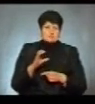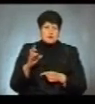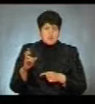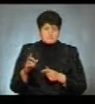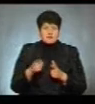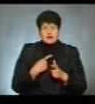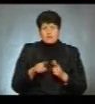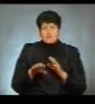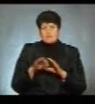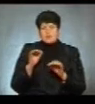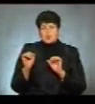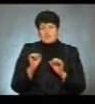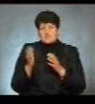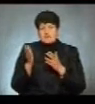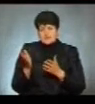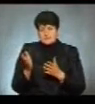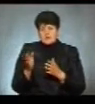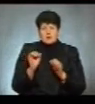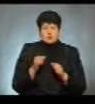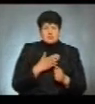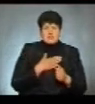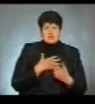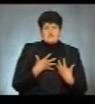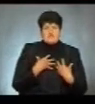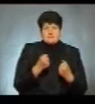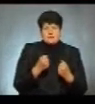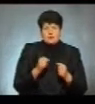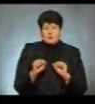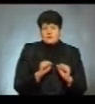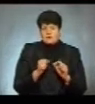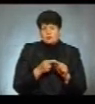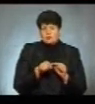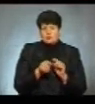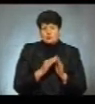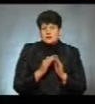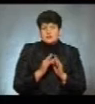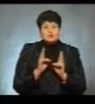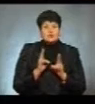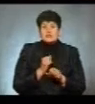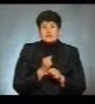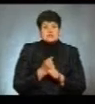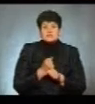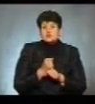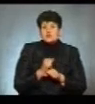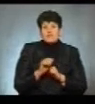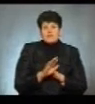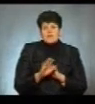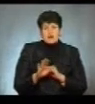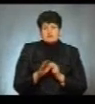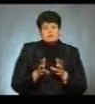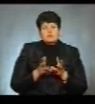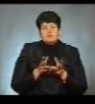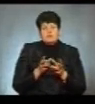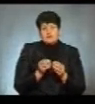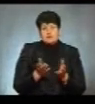або вибираєте собі управителя, чи можете нас вибрати управителем даного будинку. Ніхто не зобов'язує, наприклад, нав'язувати то саме